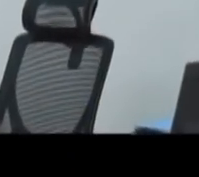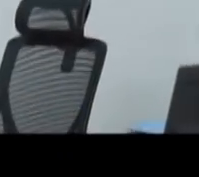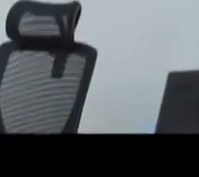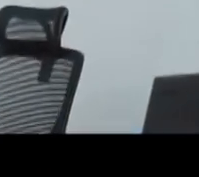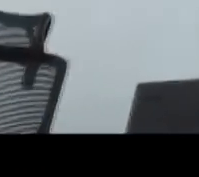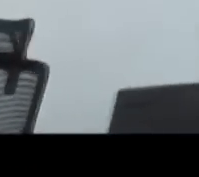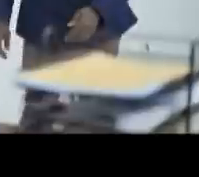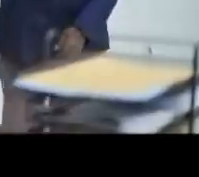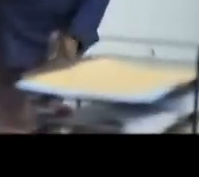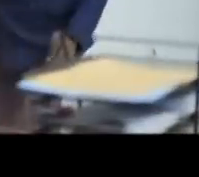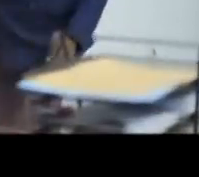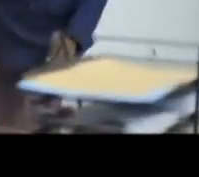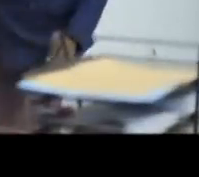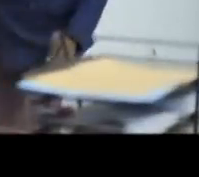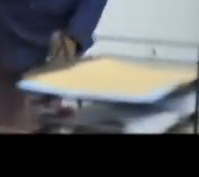Du financier !